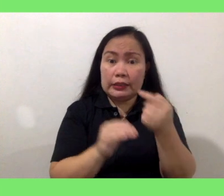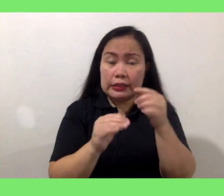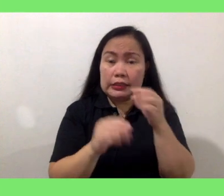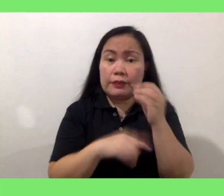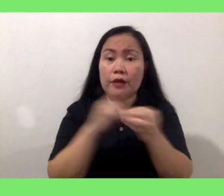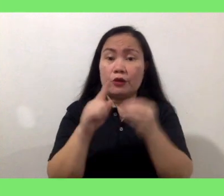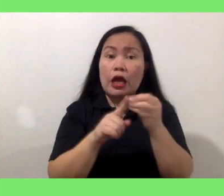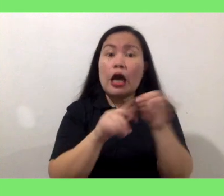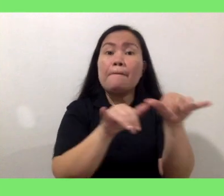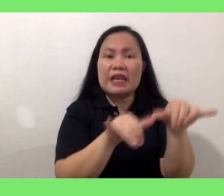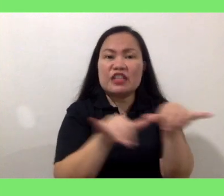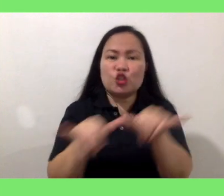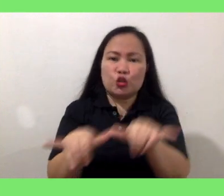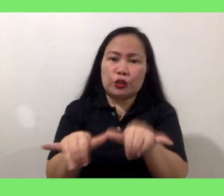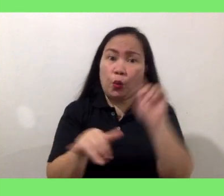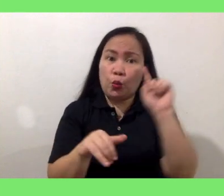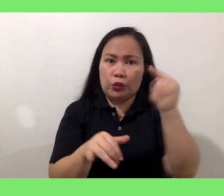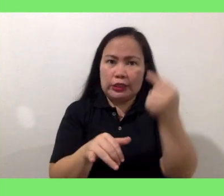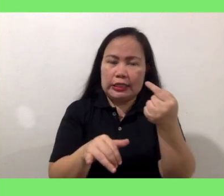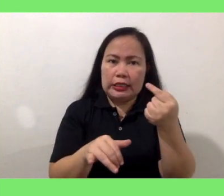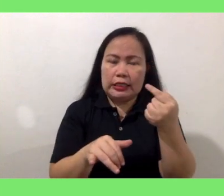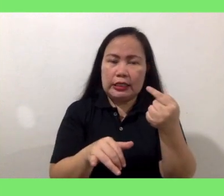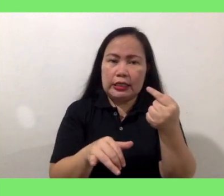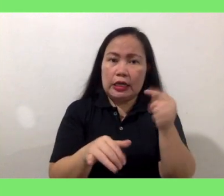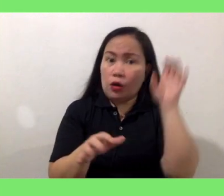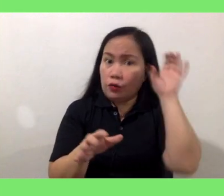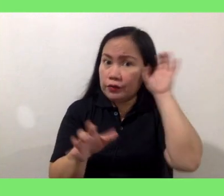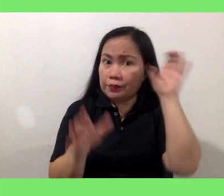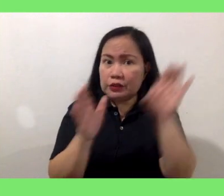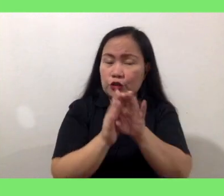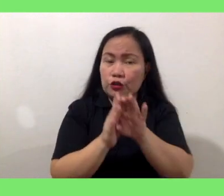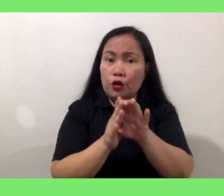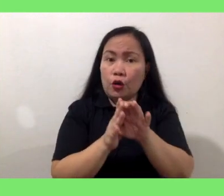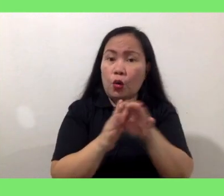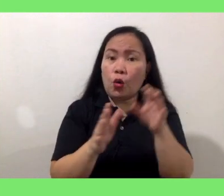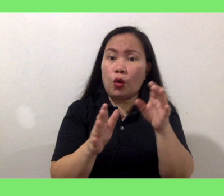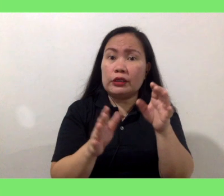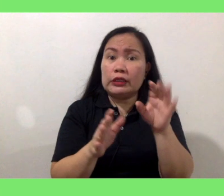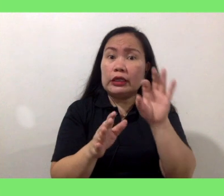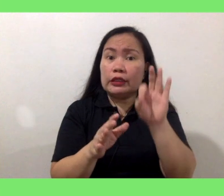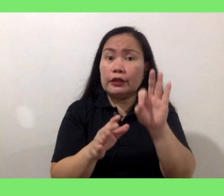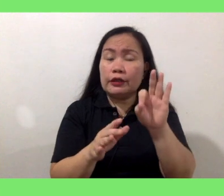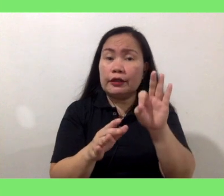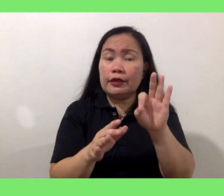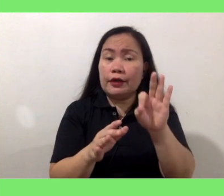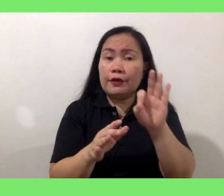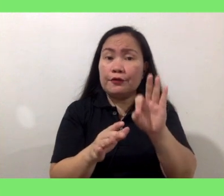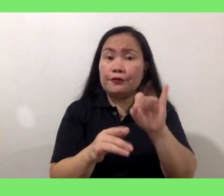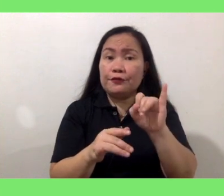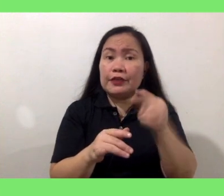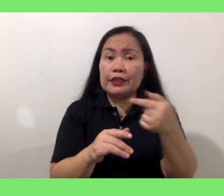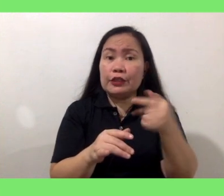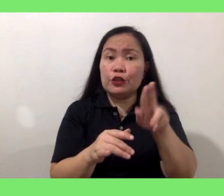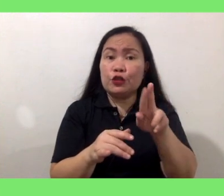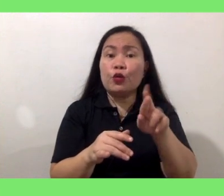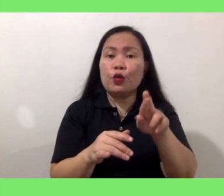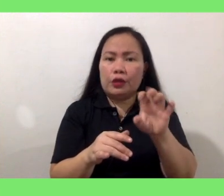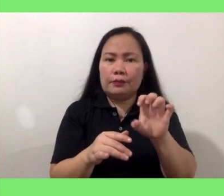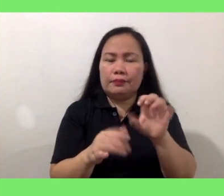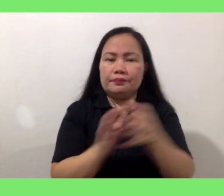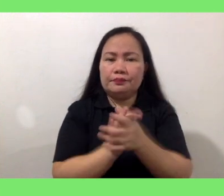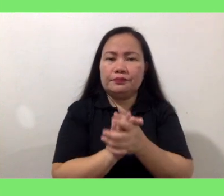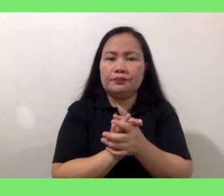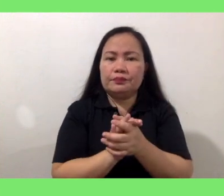hindi ang congruent, hindi siya nagsusukat. Okay? Ang equal sign, ito